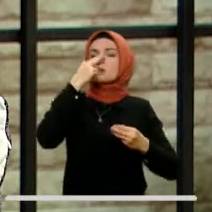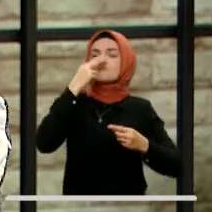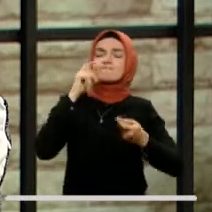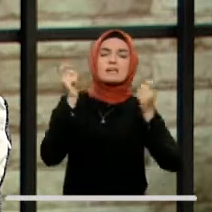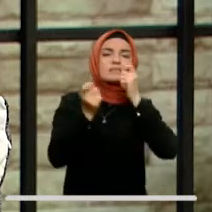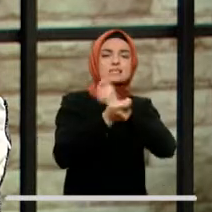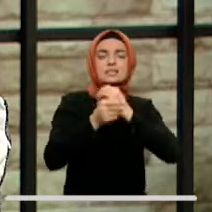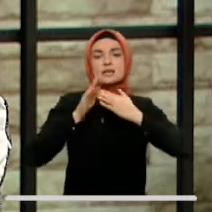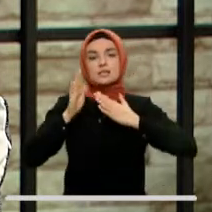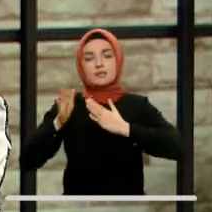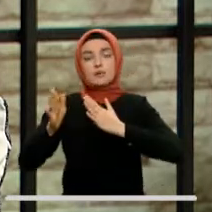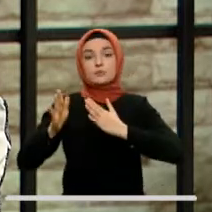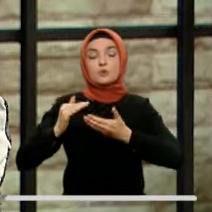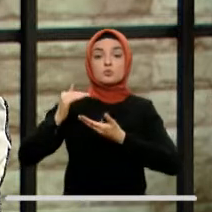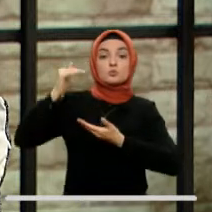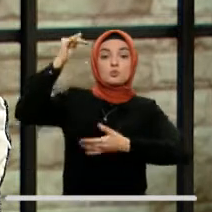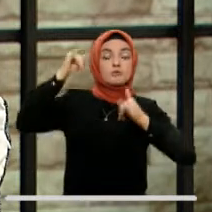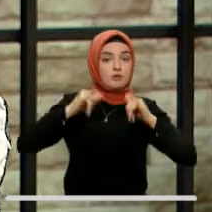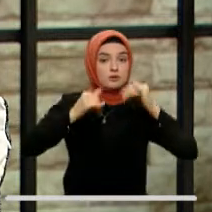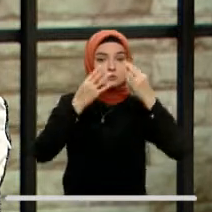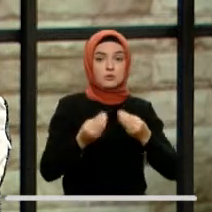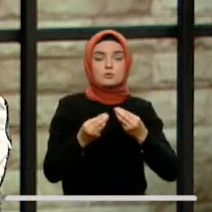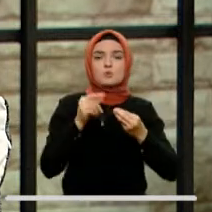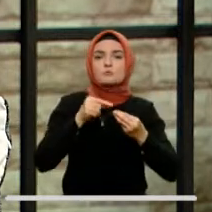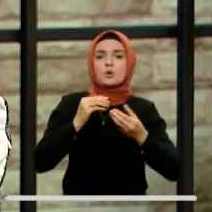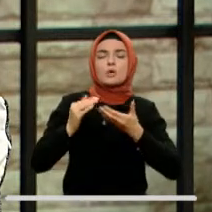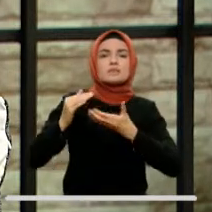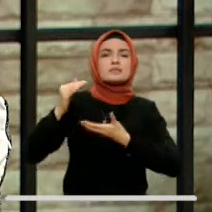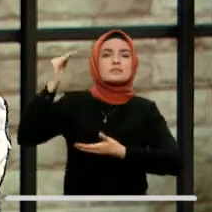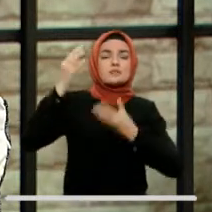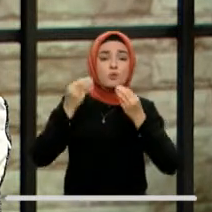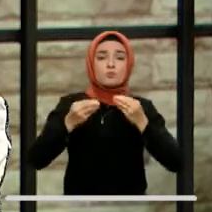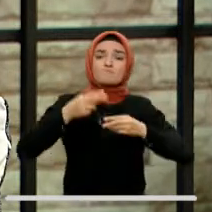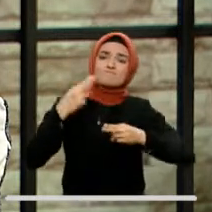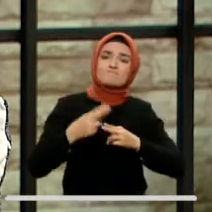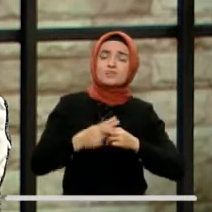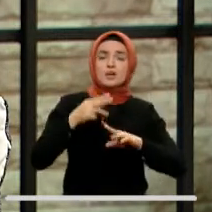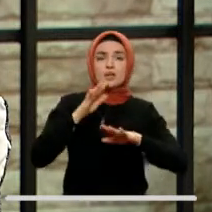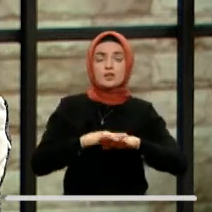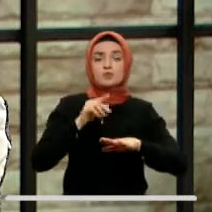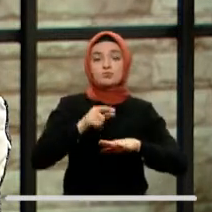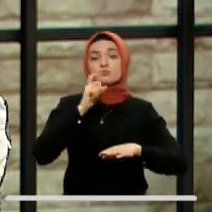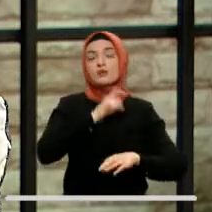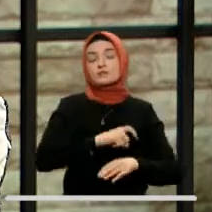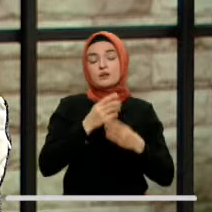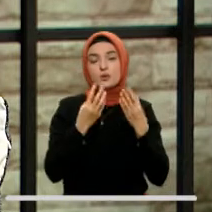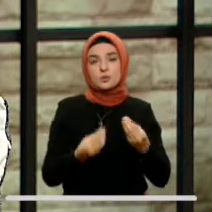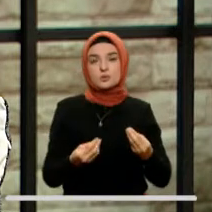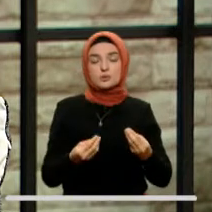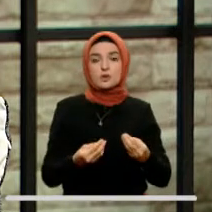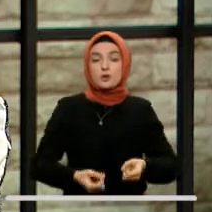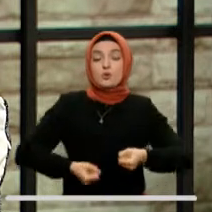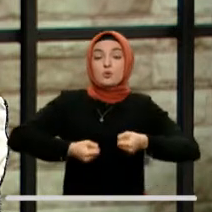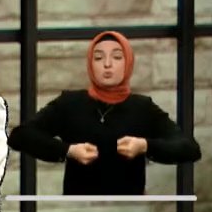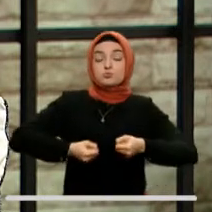gidecek. Yetişkinlerde de aynısı aslında ama biz yetişkinler olarak çok acele ediyoruz. Zaten en büyük hatamız bu. Obez birisi,